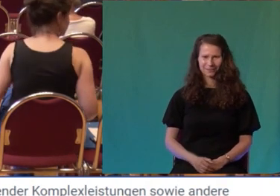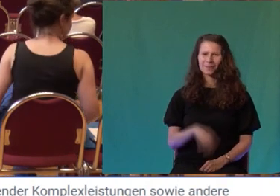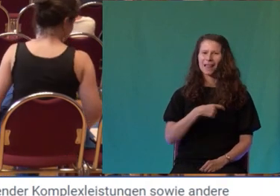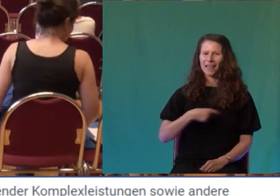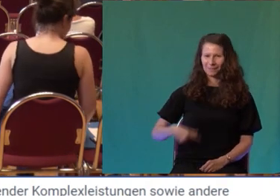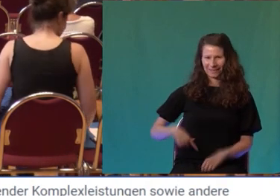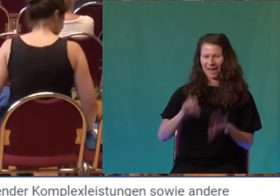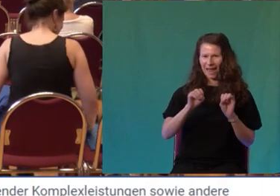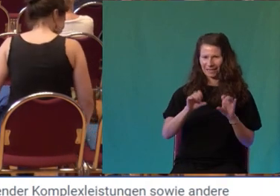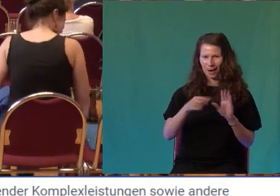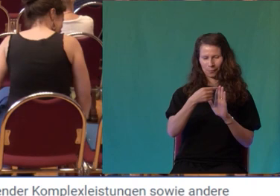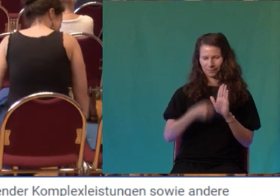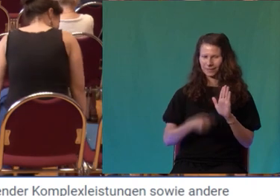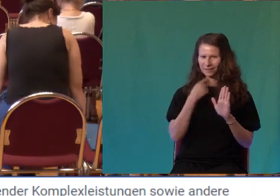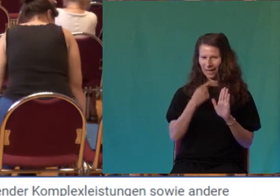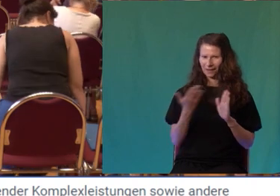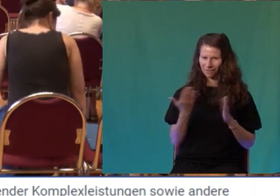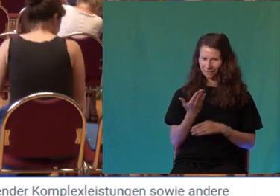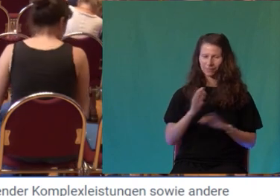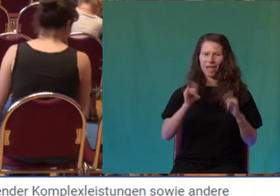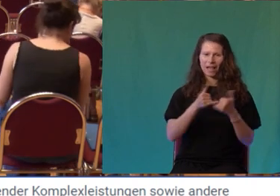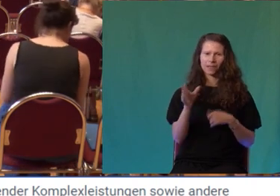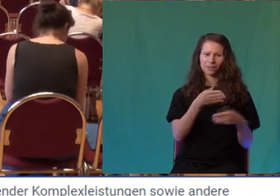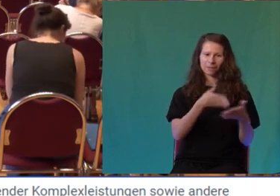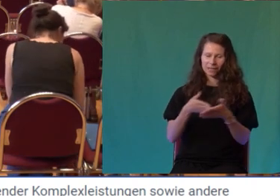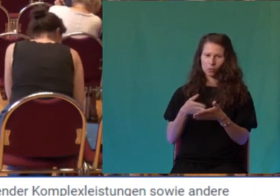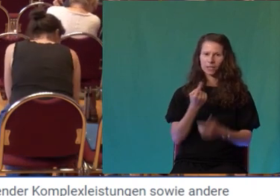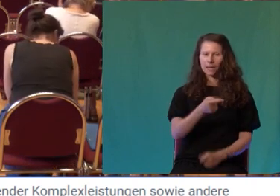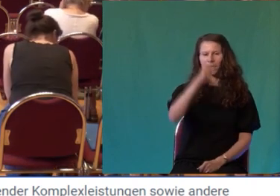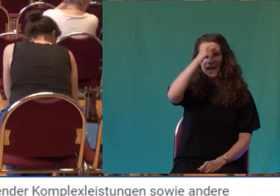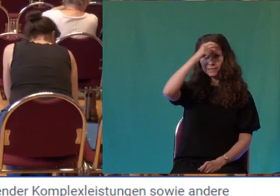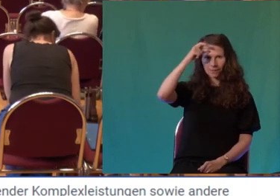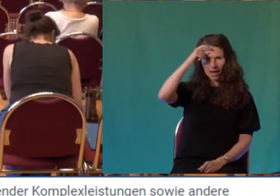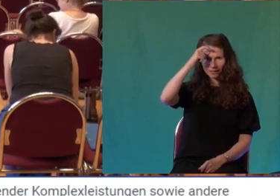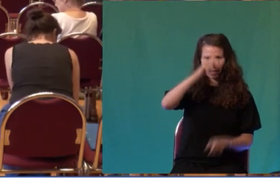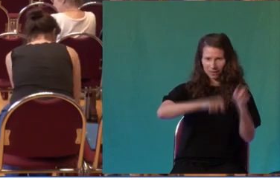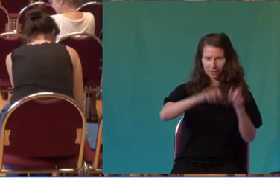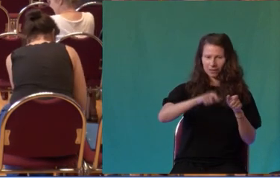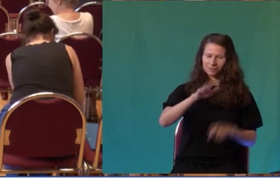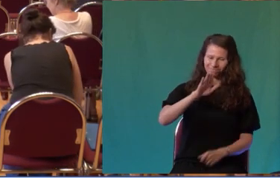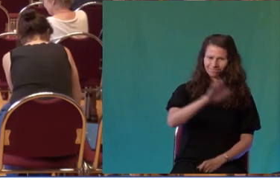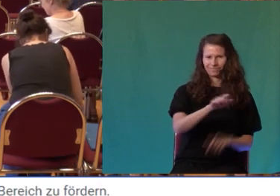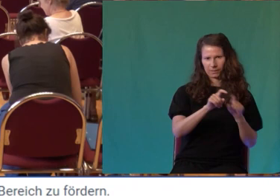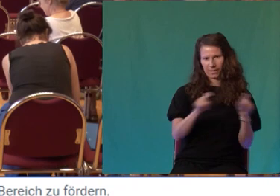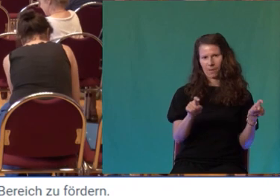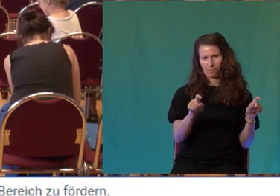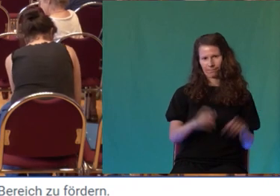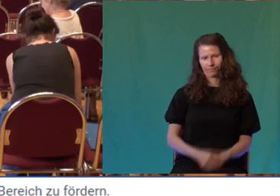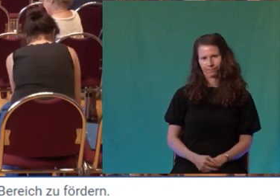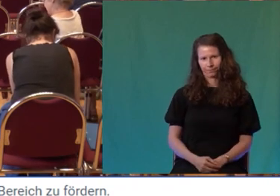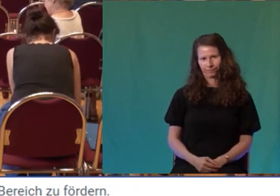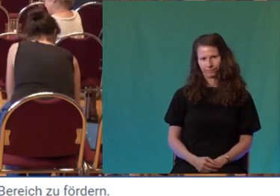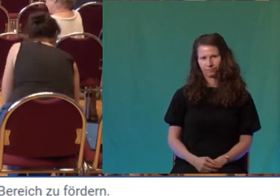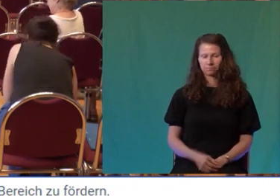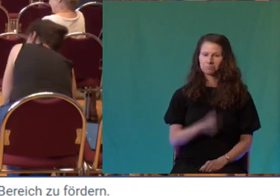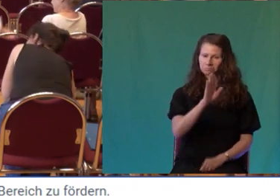Erklärung steht Eltern mit Behinderungen sind Experten und Expertinnen in eigener Sache sie